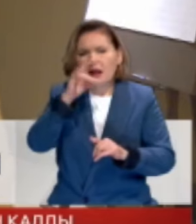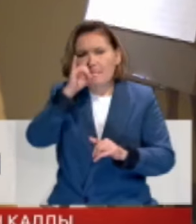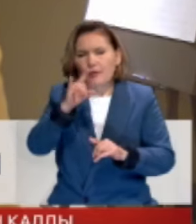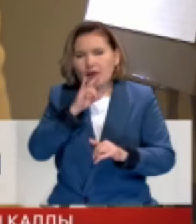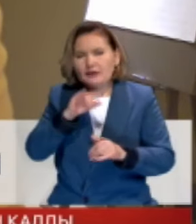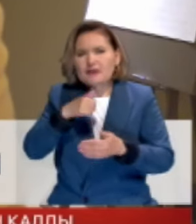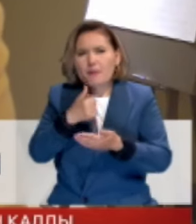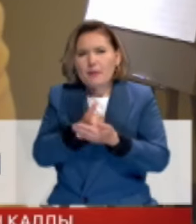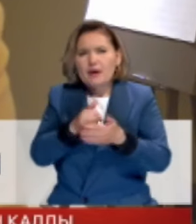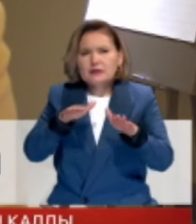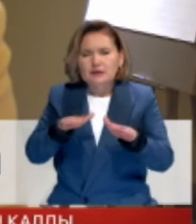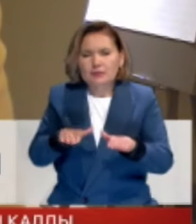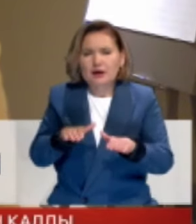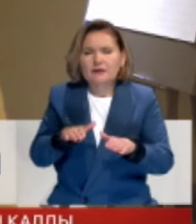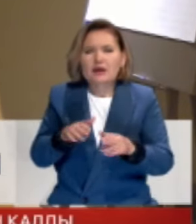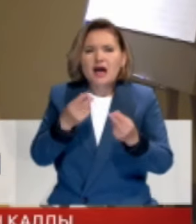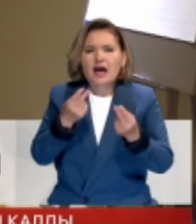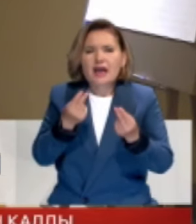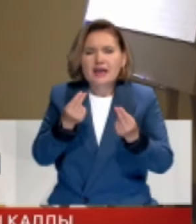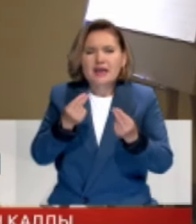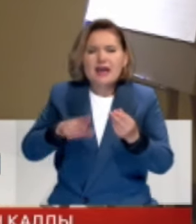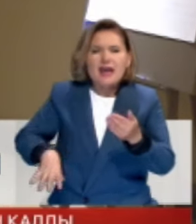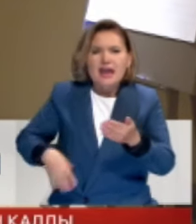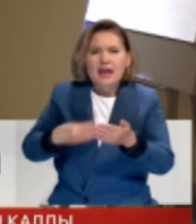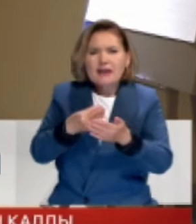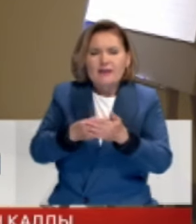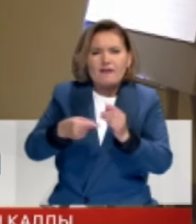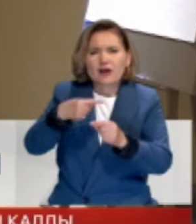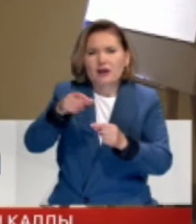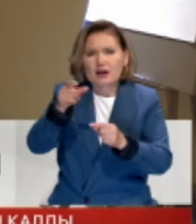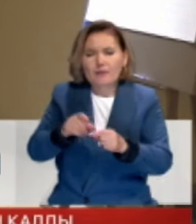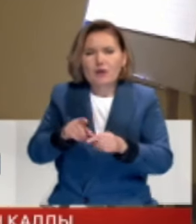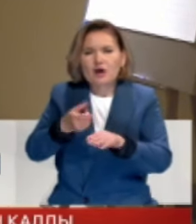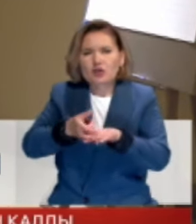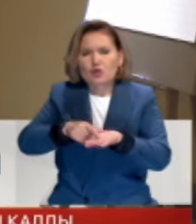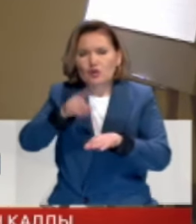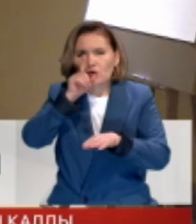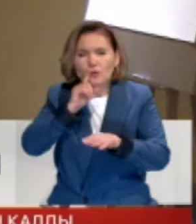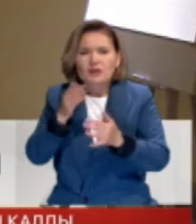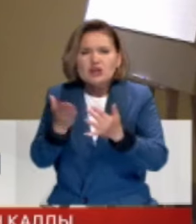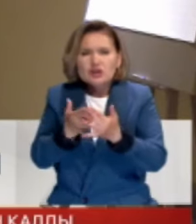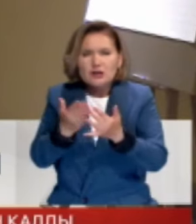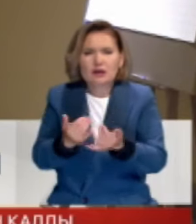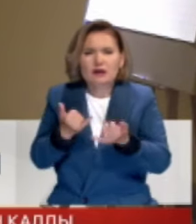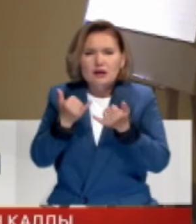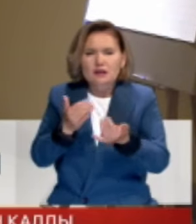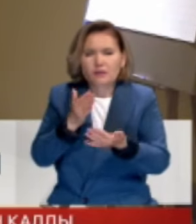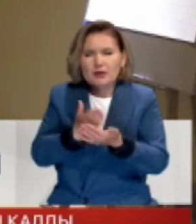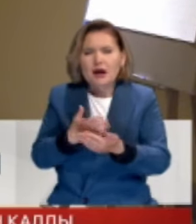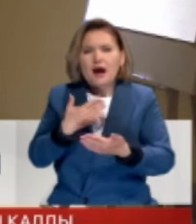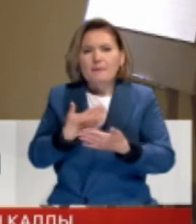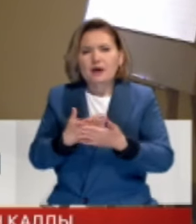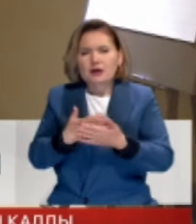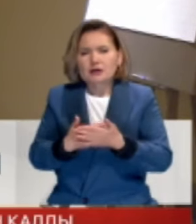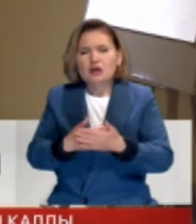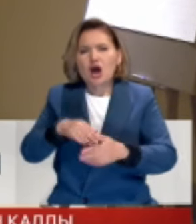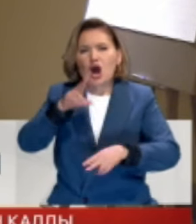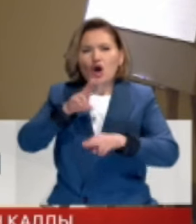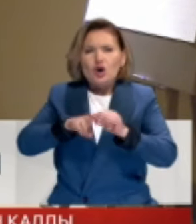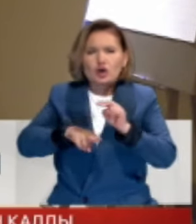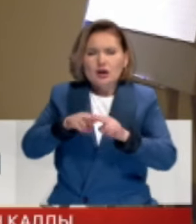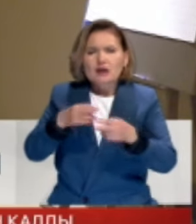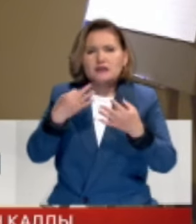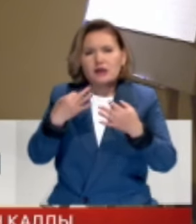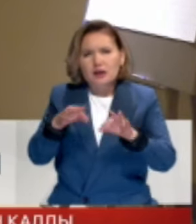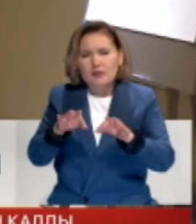басым секторындағы инвесторларға жеңілдіктер қарастырылуда. Мысалы, құрылыс рұқсаттарын